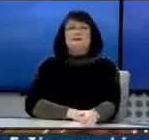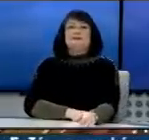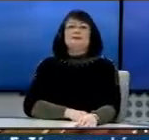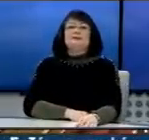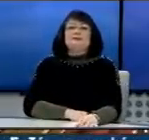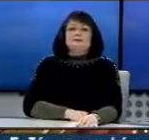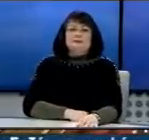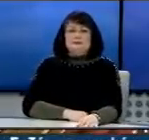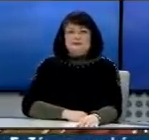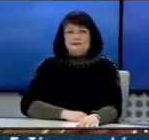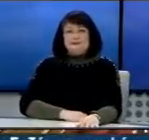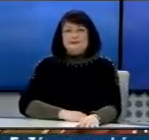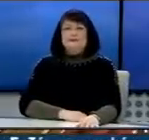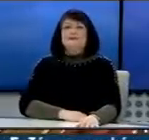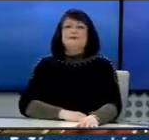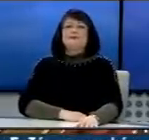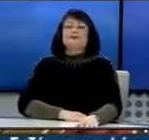Ησυχία.